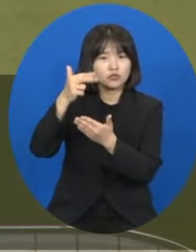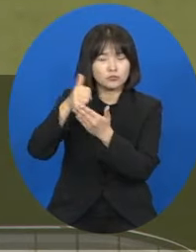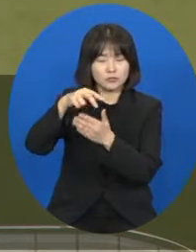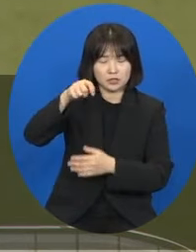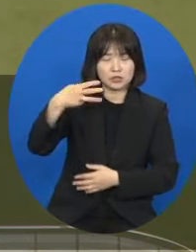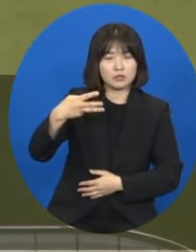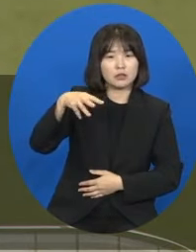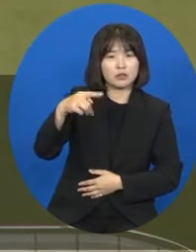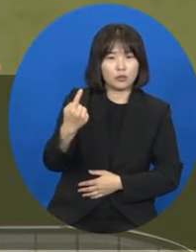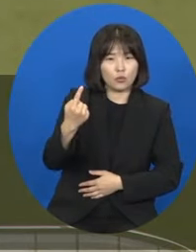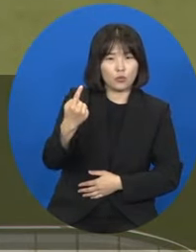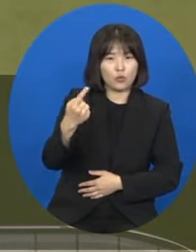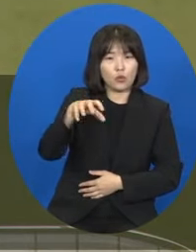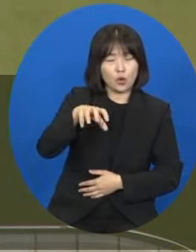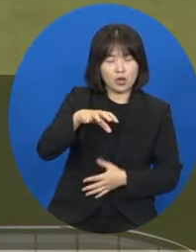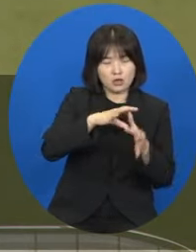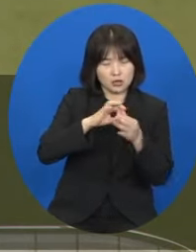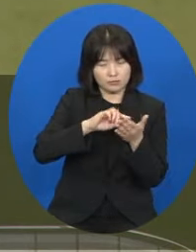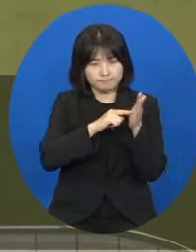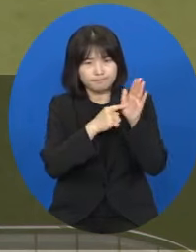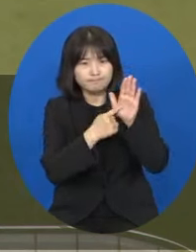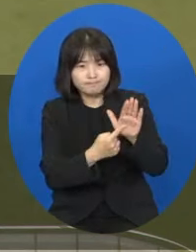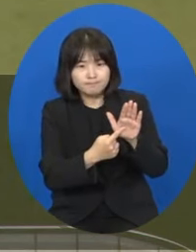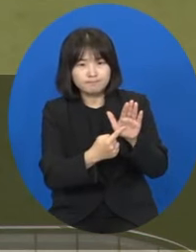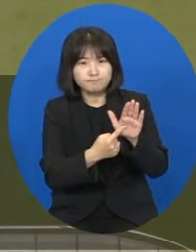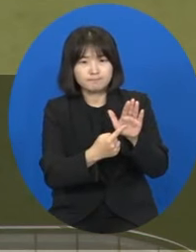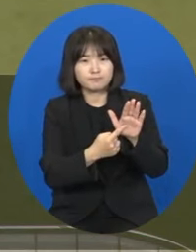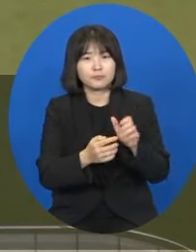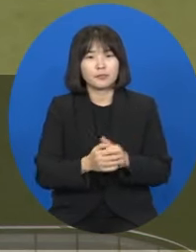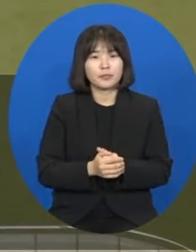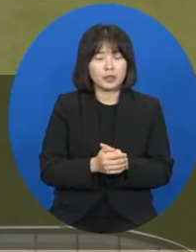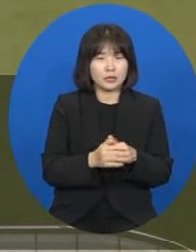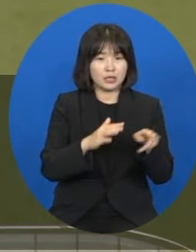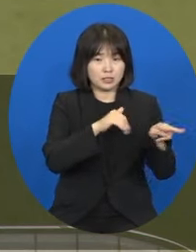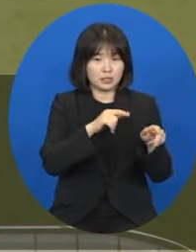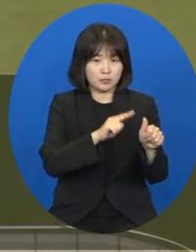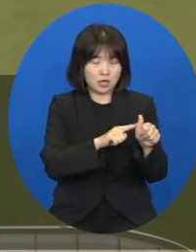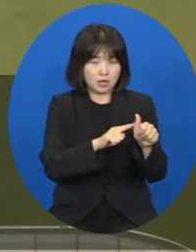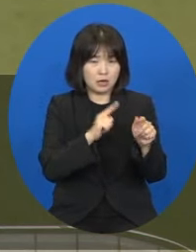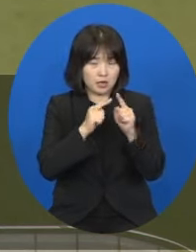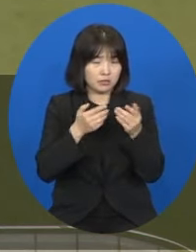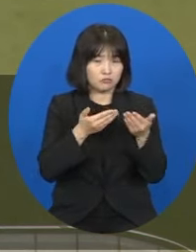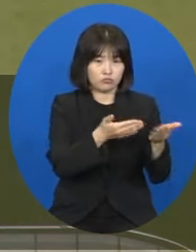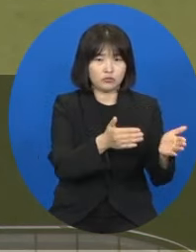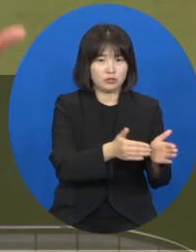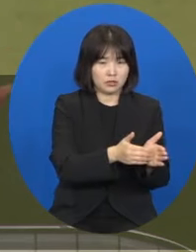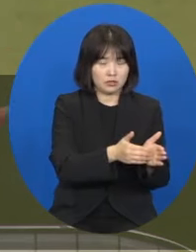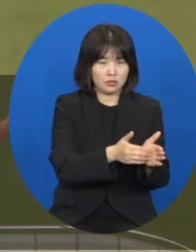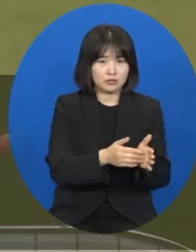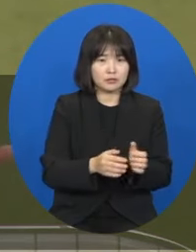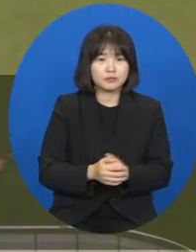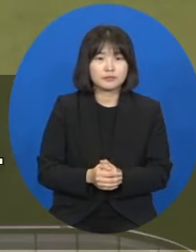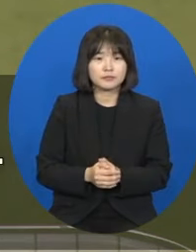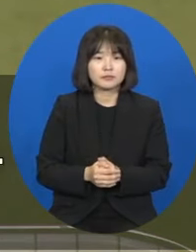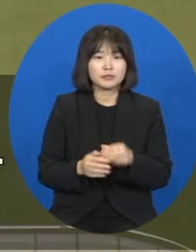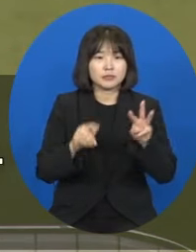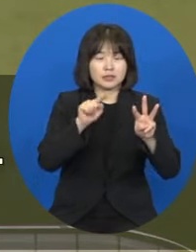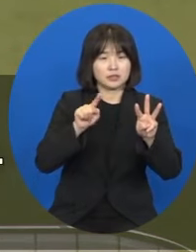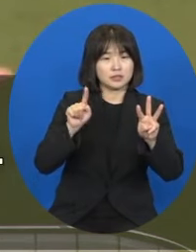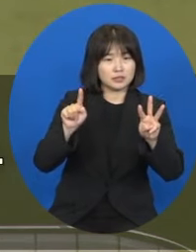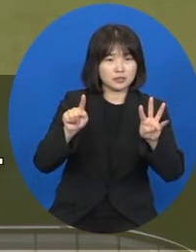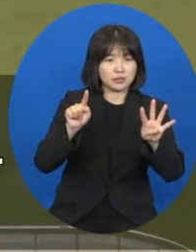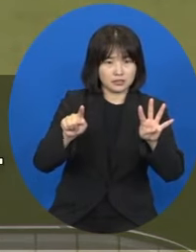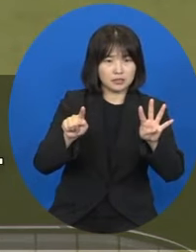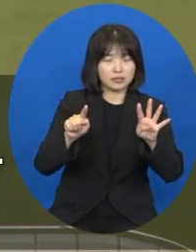주님께서 실로에 계속하여 나타나셔서 주님께서 사무엘에게 말씀하셨다라고 되어 있고 그 다음에 4장 1절에 보면